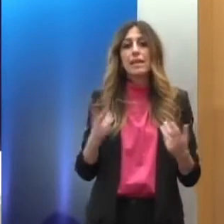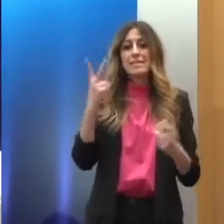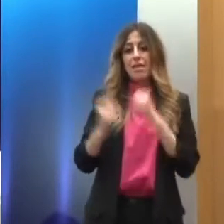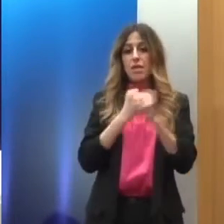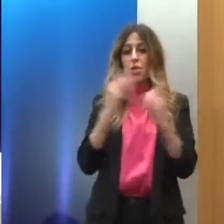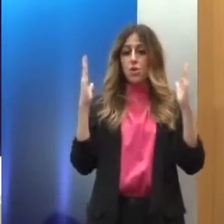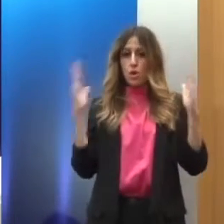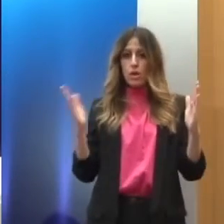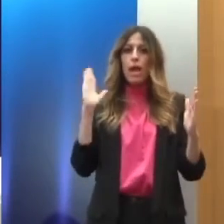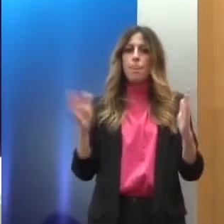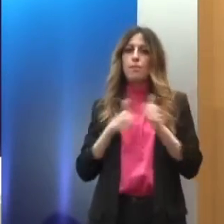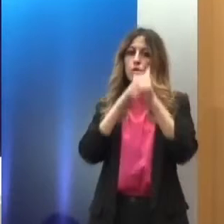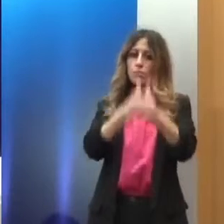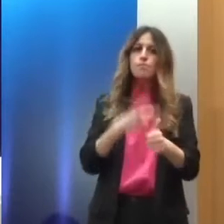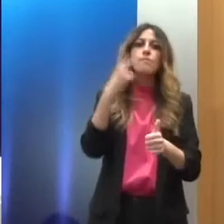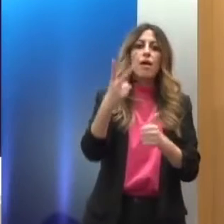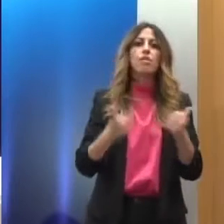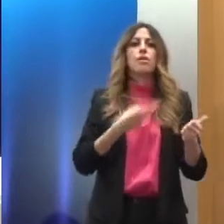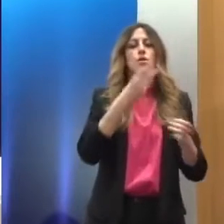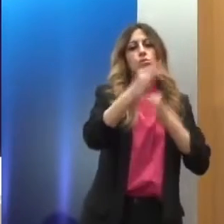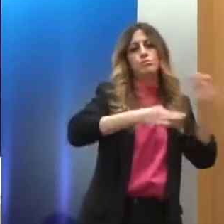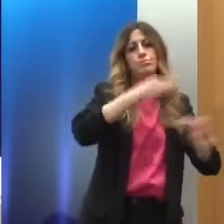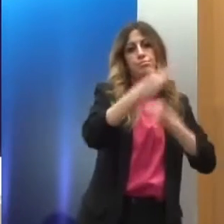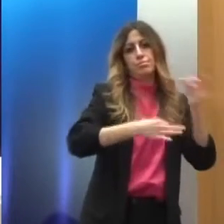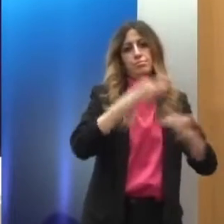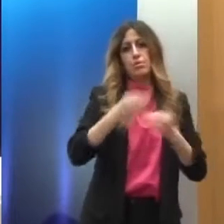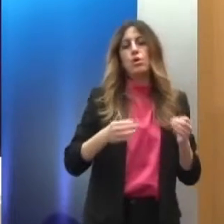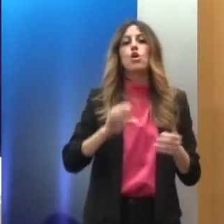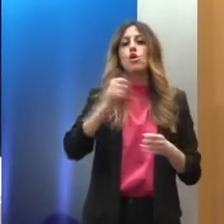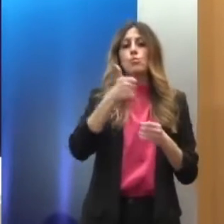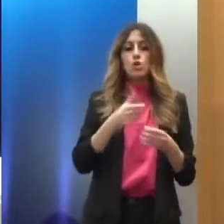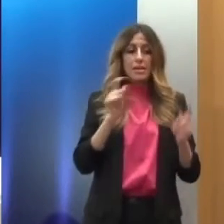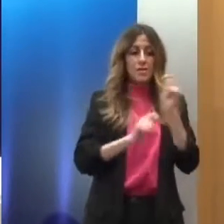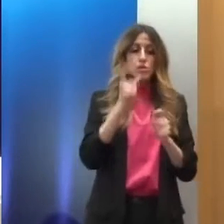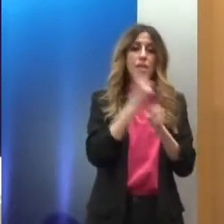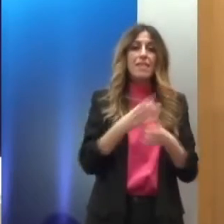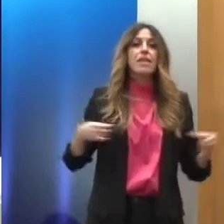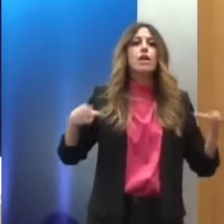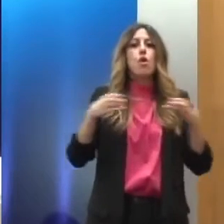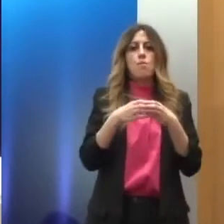αυτές οι συστάσεις της ΕΚΡΗ? Η δημιουργία μιας task force με αρμοδιότητα τον σχεδιασμό